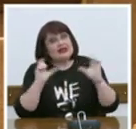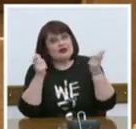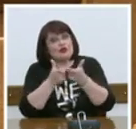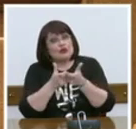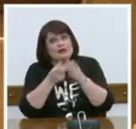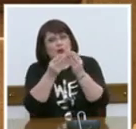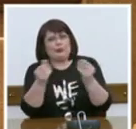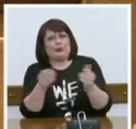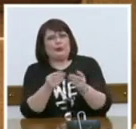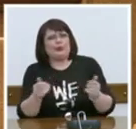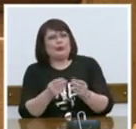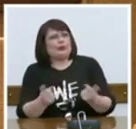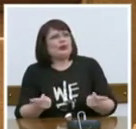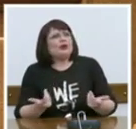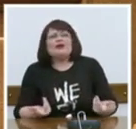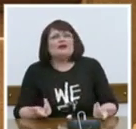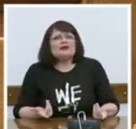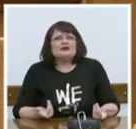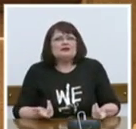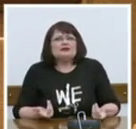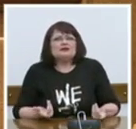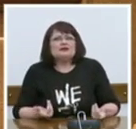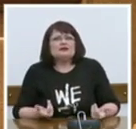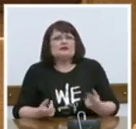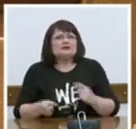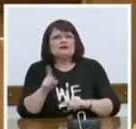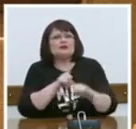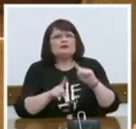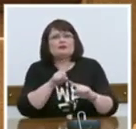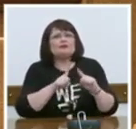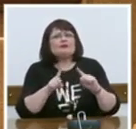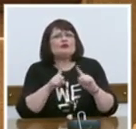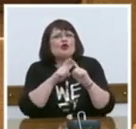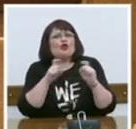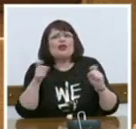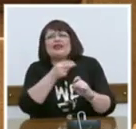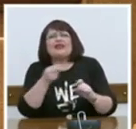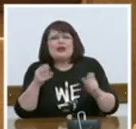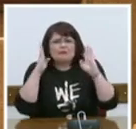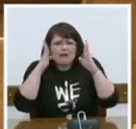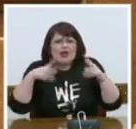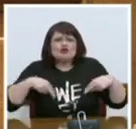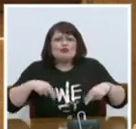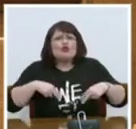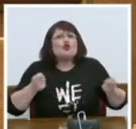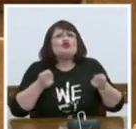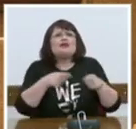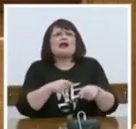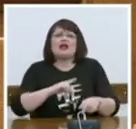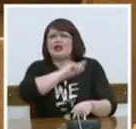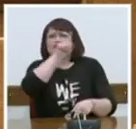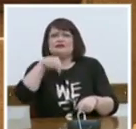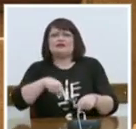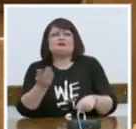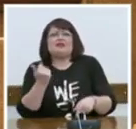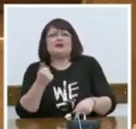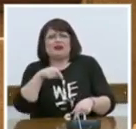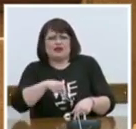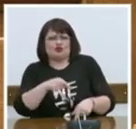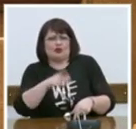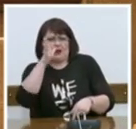ποιο θα είναι το αντικείμενο αυτού του ειδικού Υπουργείου? Τι είναι αυτό που δεν κάλυπταν ως σήμερα τα άλλα πολλά